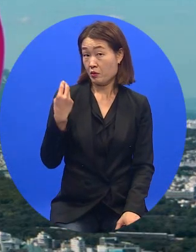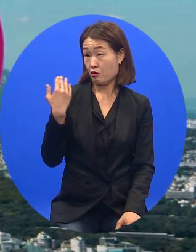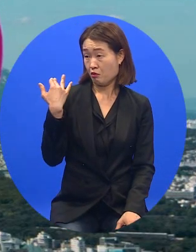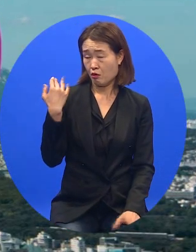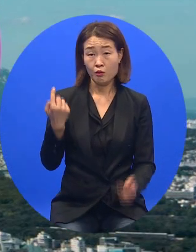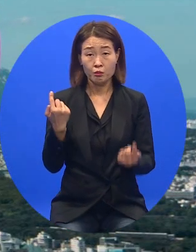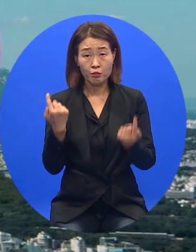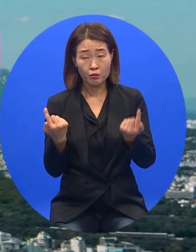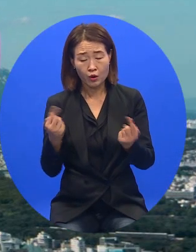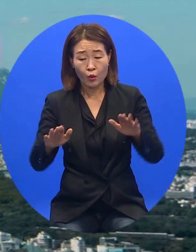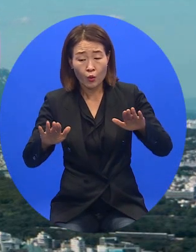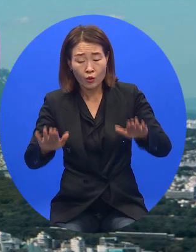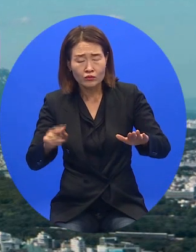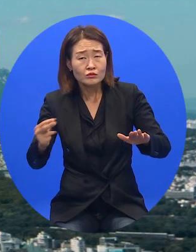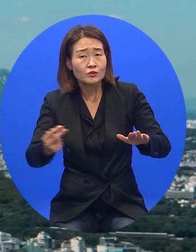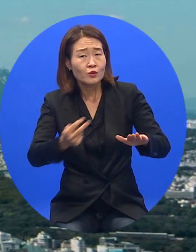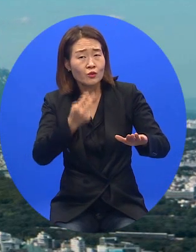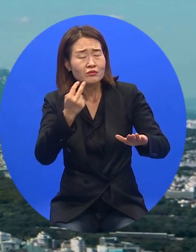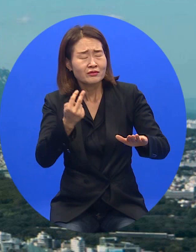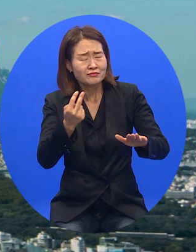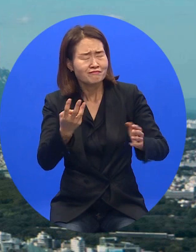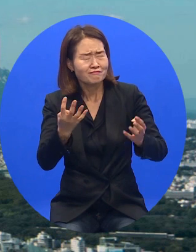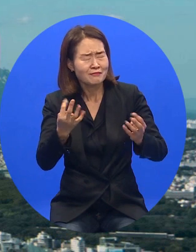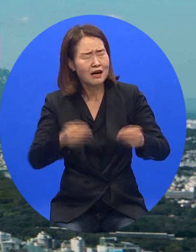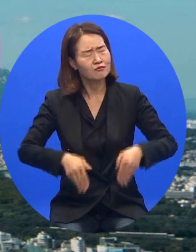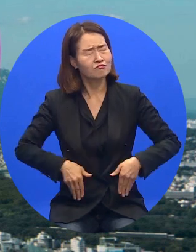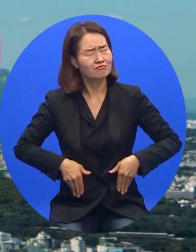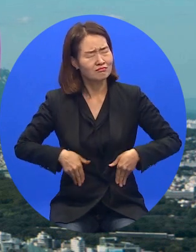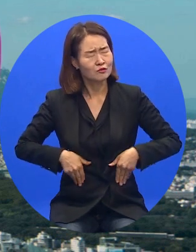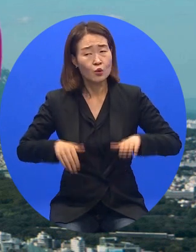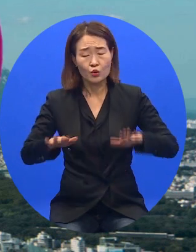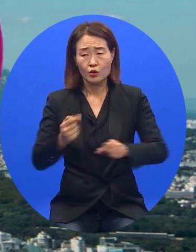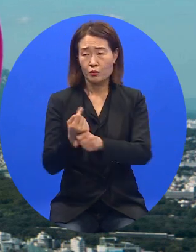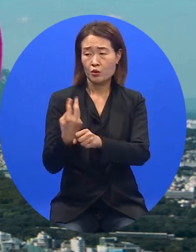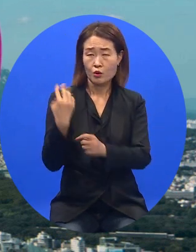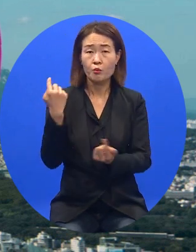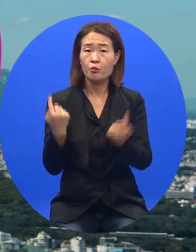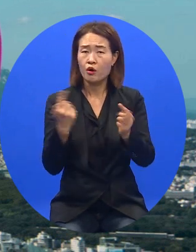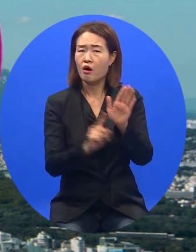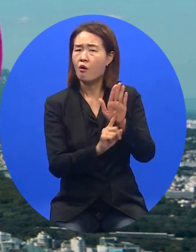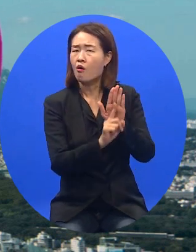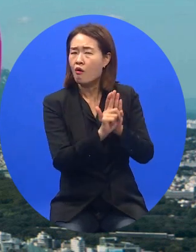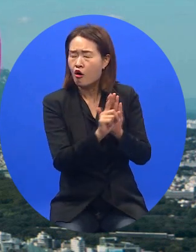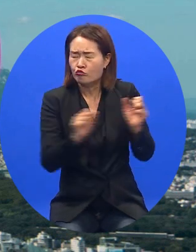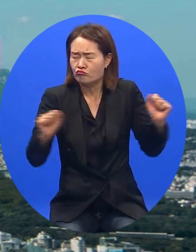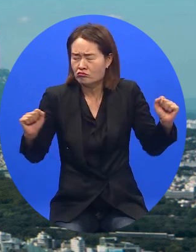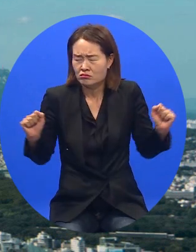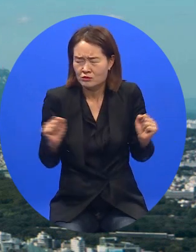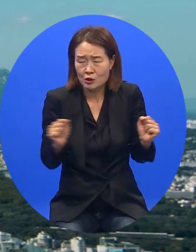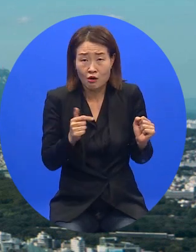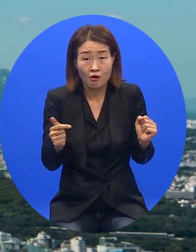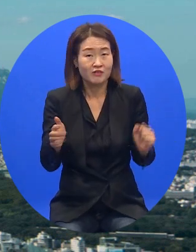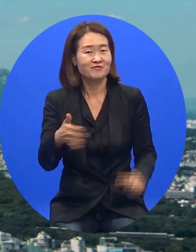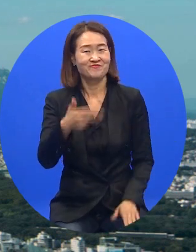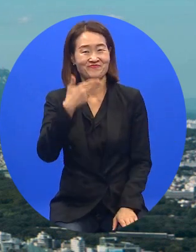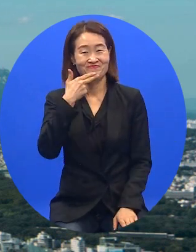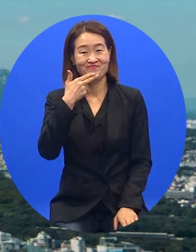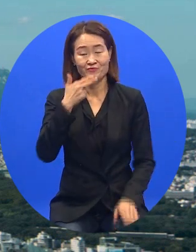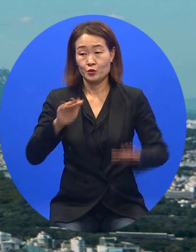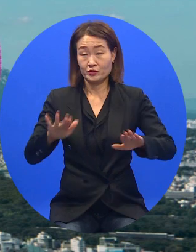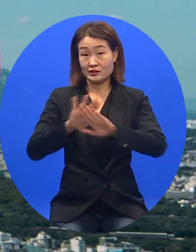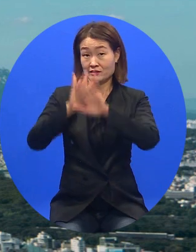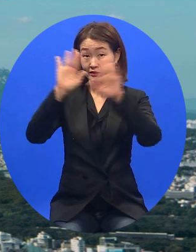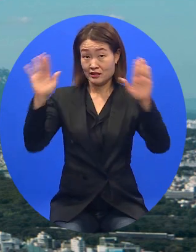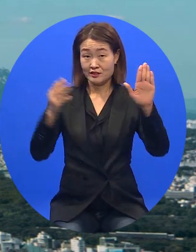며칠 전에 비하면 공기가 많이 부드러워졌습니다. 오늘도 평년 기온을 웃돌면서 큰 추위는 없겠는데요.